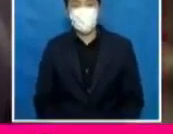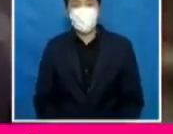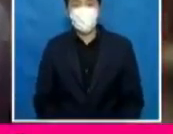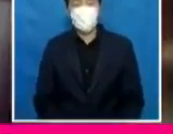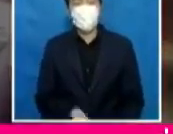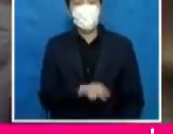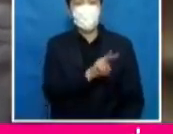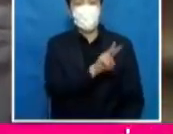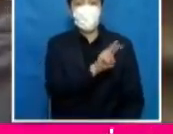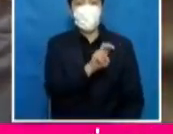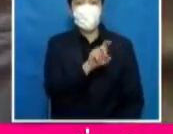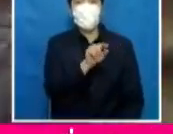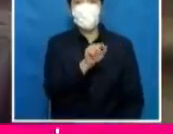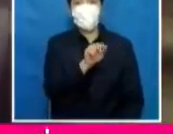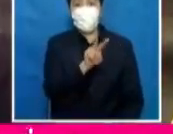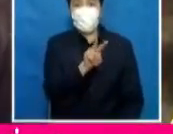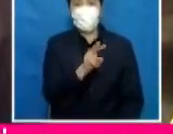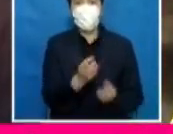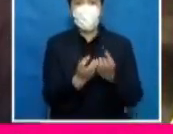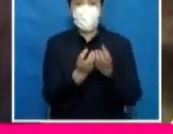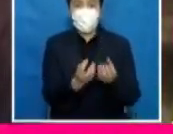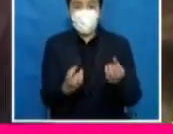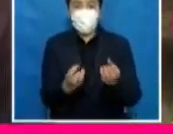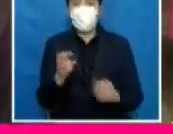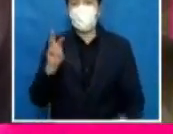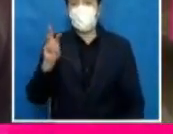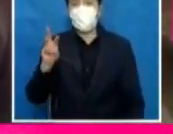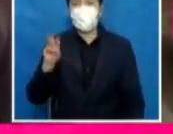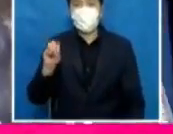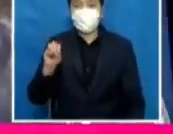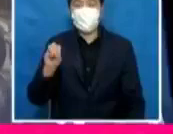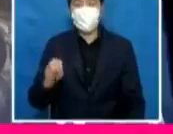งวดที่222จำนวน60ลูก